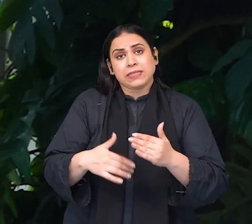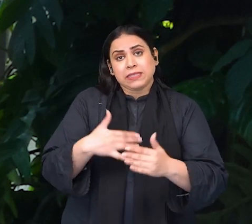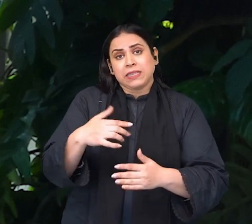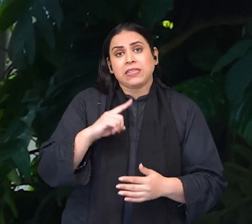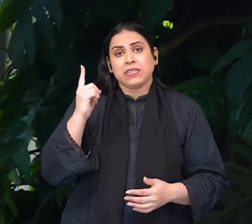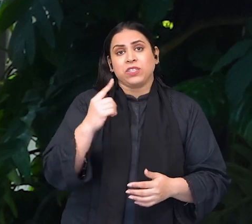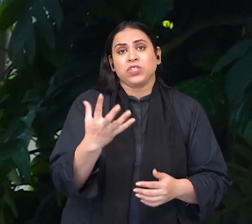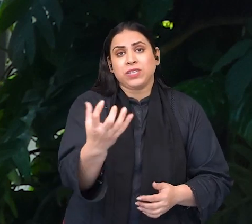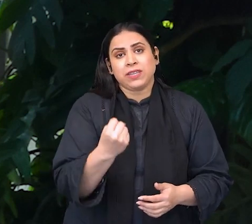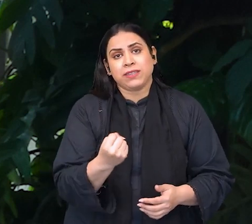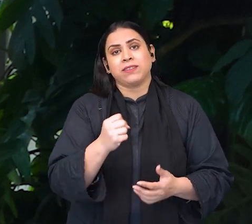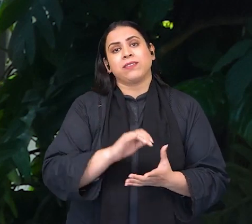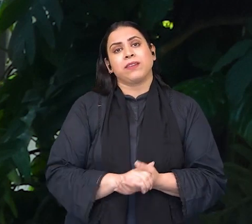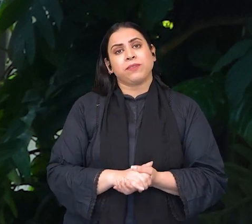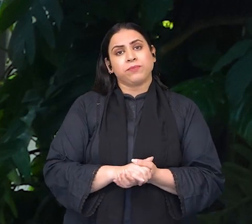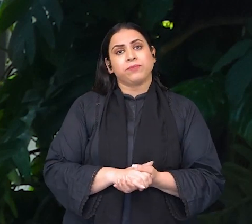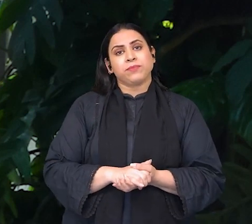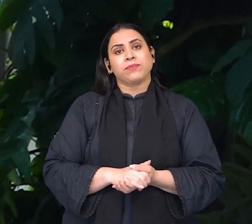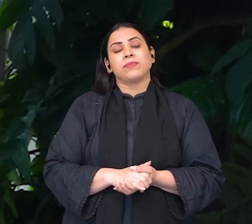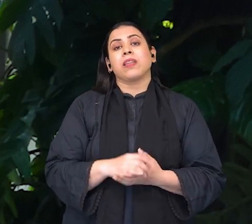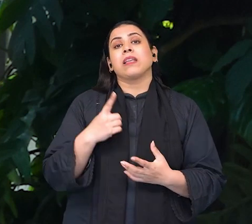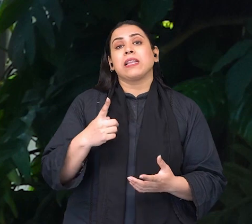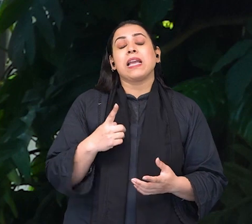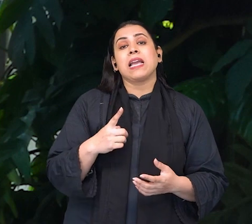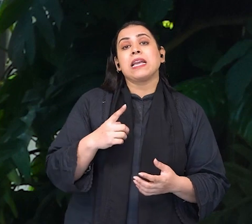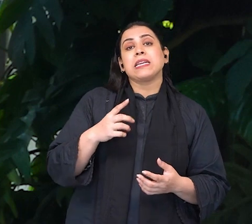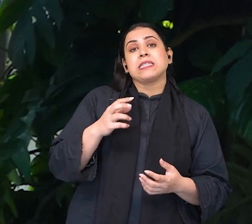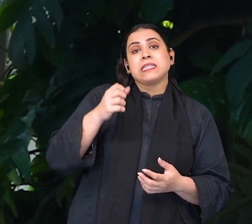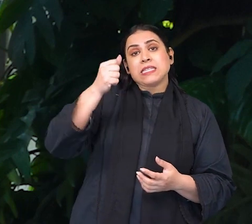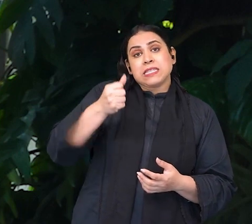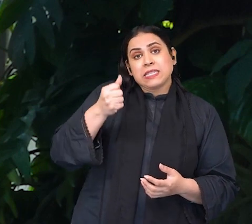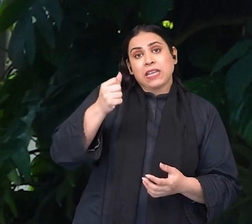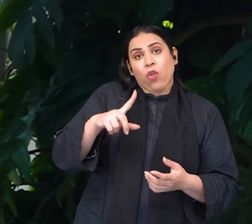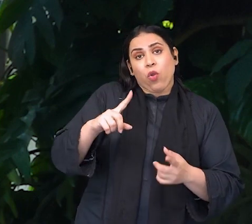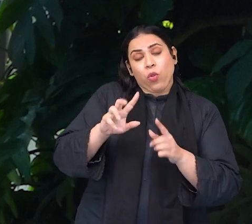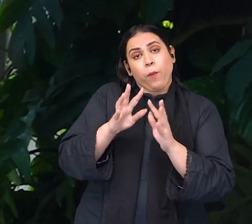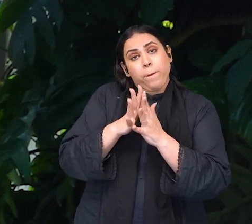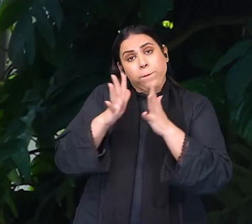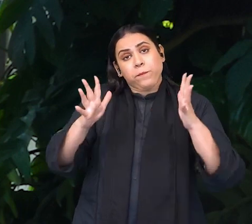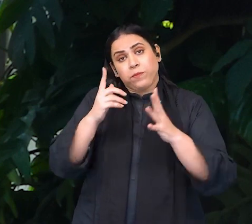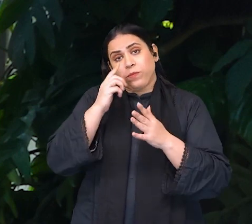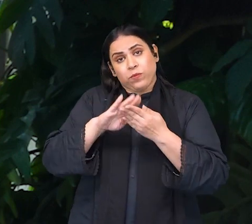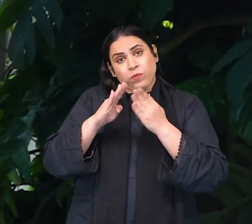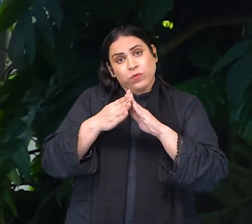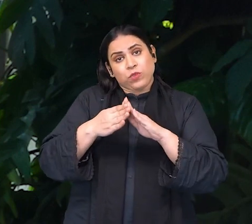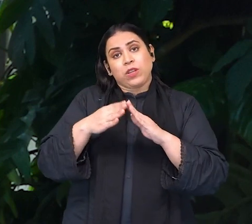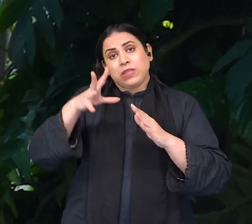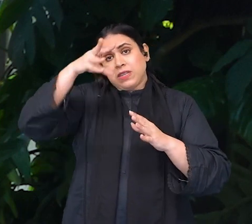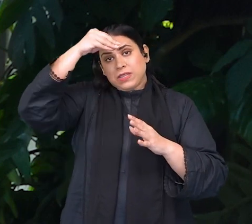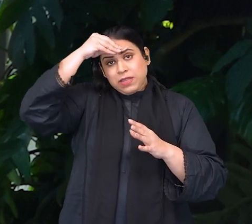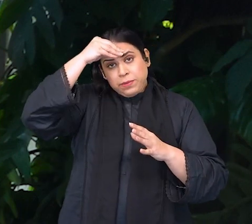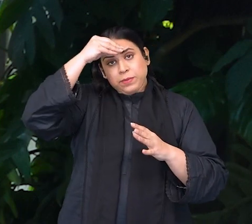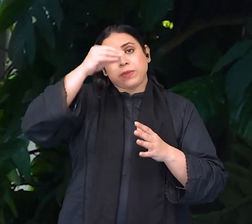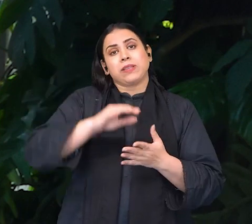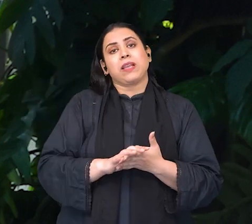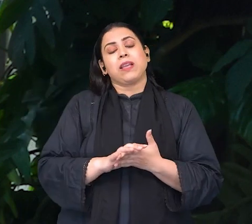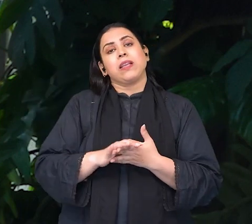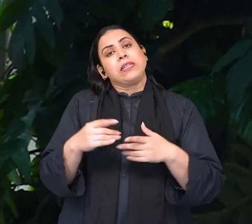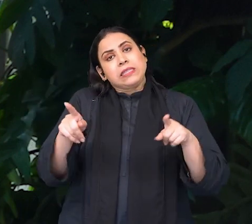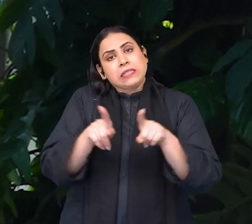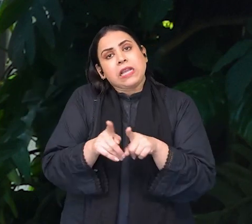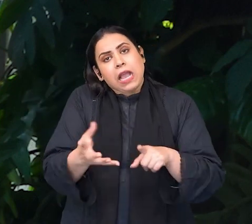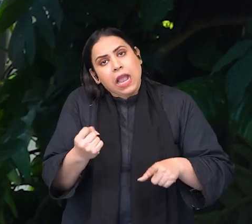वी स्टार्ट टू टेक इनिशिएटिव ऑन दिस. And the stakeholders who are coming from the majority community, they should take